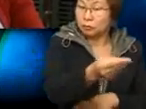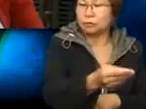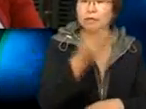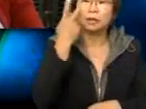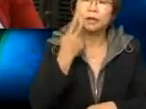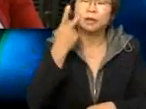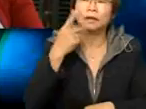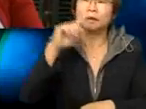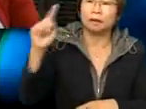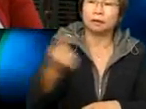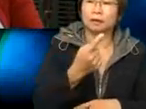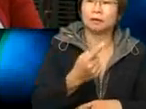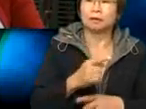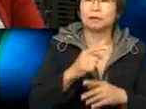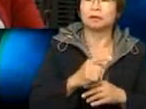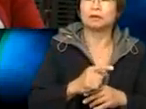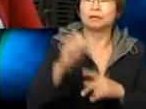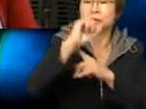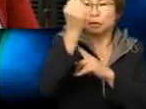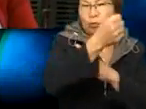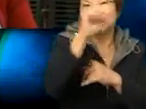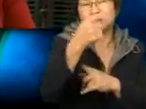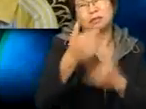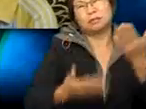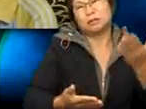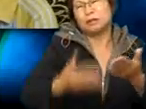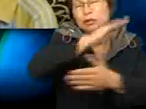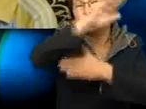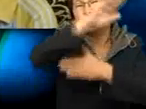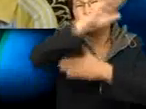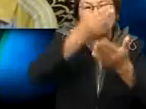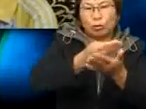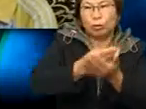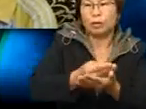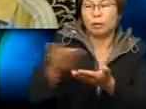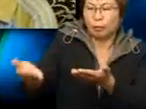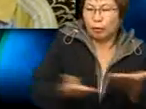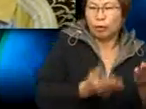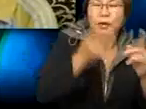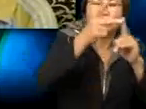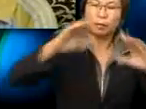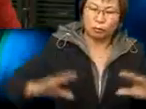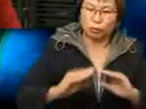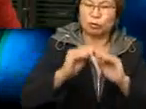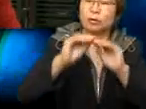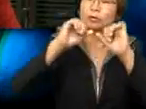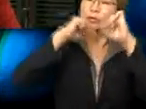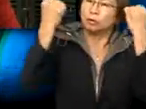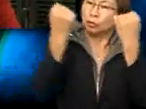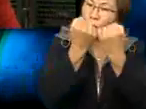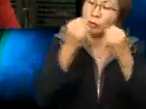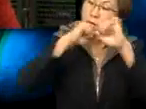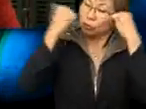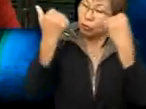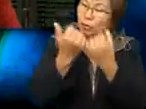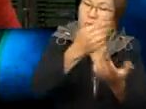Ati ni hanya bendahari persatuan je. Lagipun semua duit-duit ni Kak Ati akan bawa ke mesyuarat persatuan. Persatuan tu lah yang